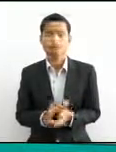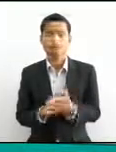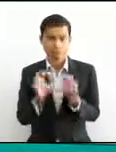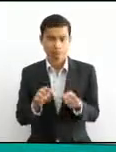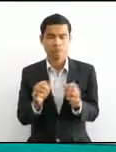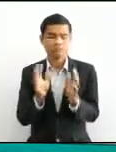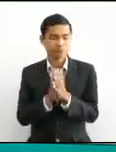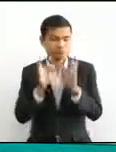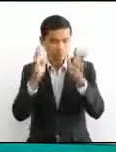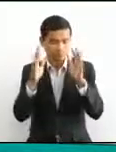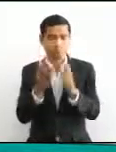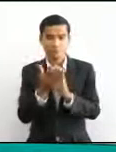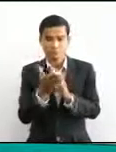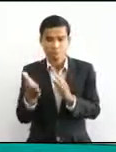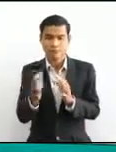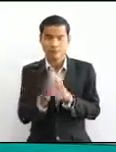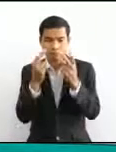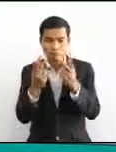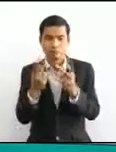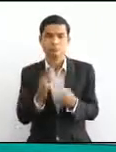cha bu cai men lấy con chăm tiếng tuột nè